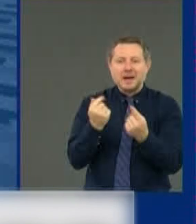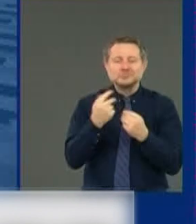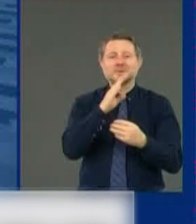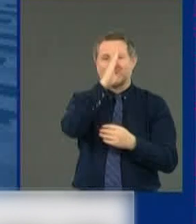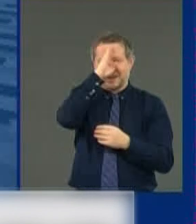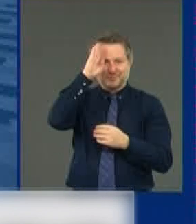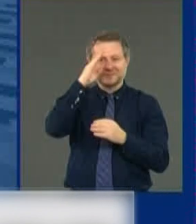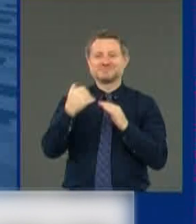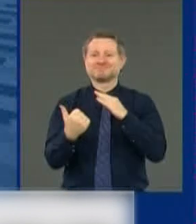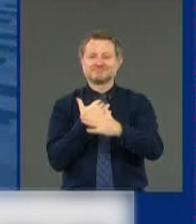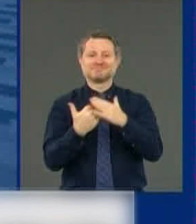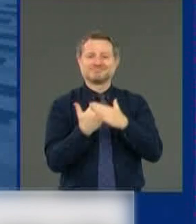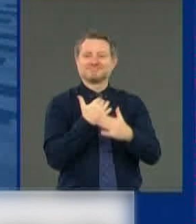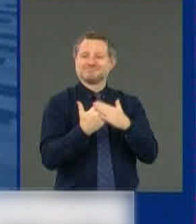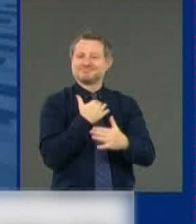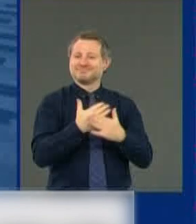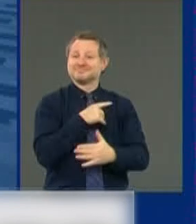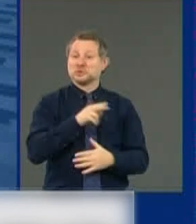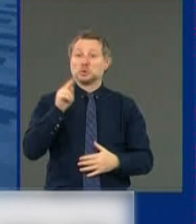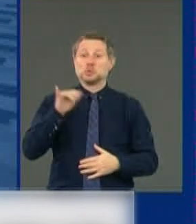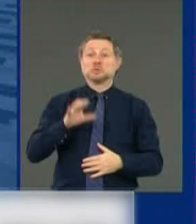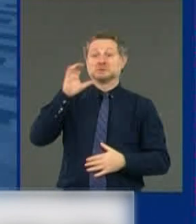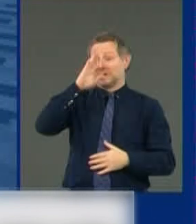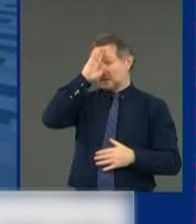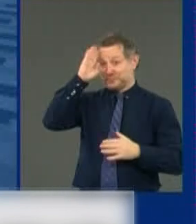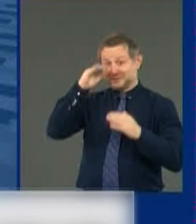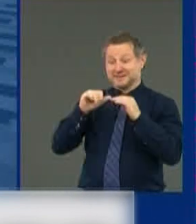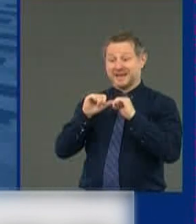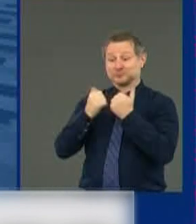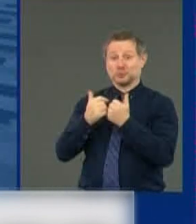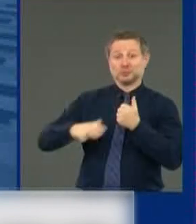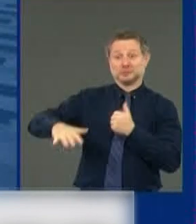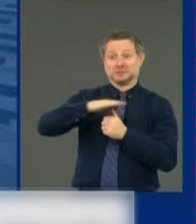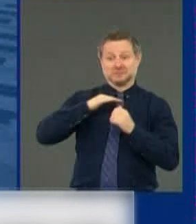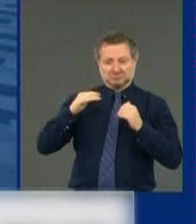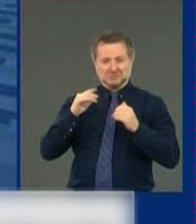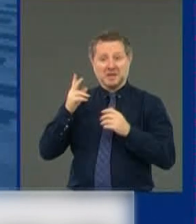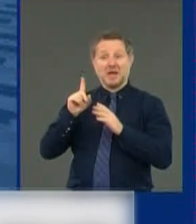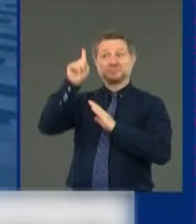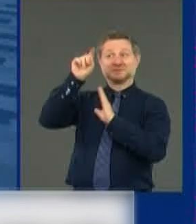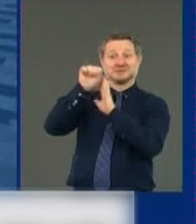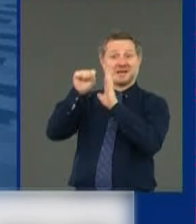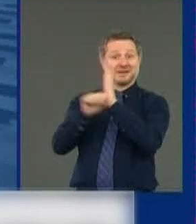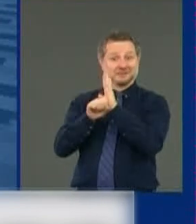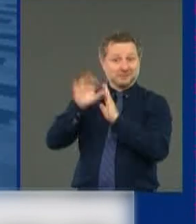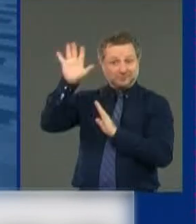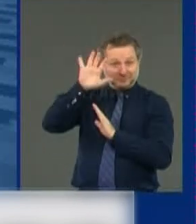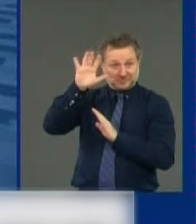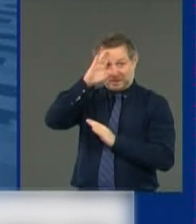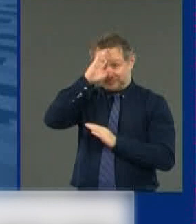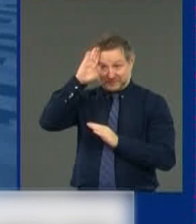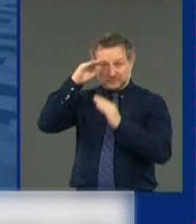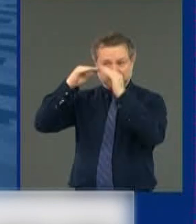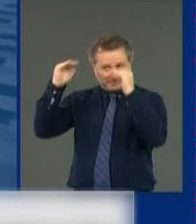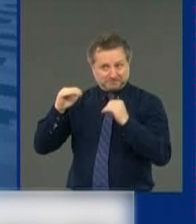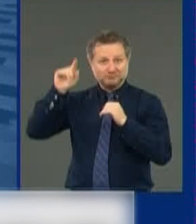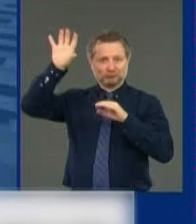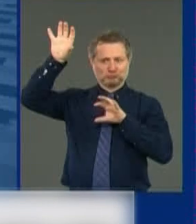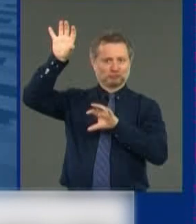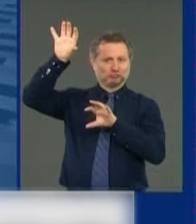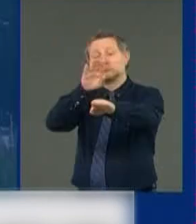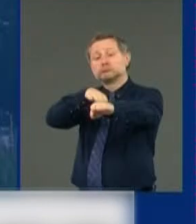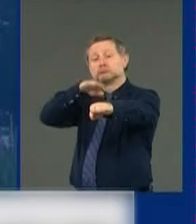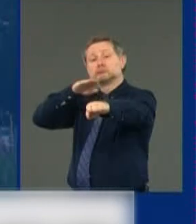院。而参观将有时间限制，探访者也必须穿戴个人防护设备，并接受症状和体温检